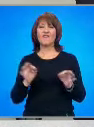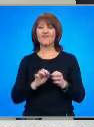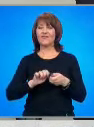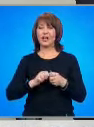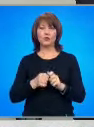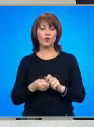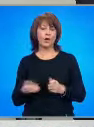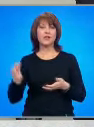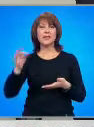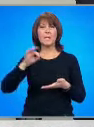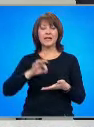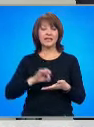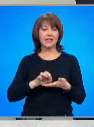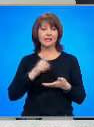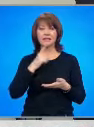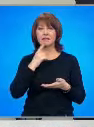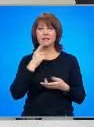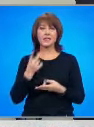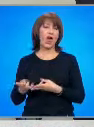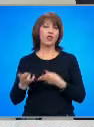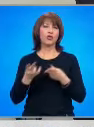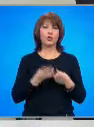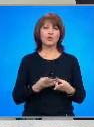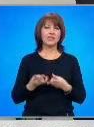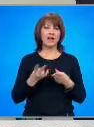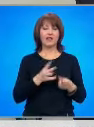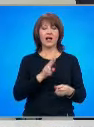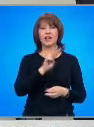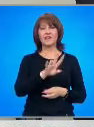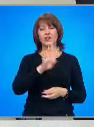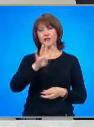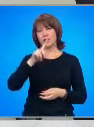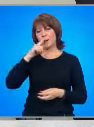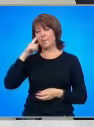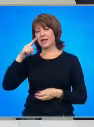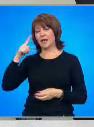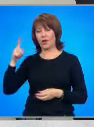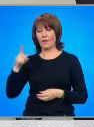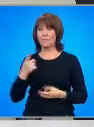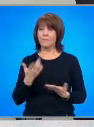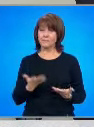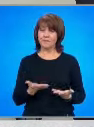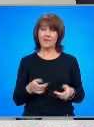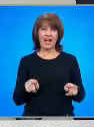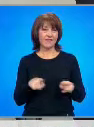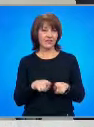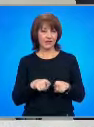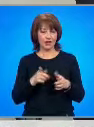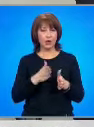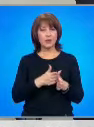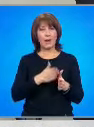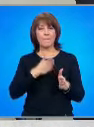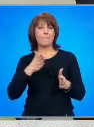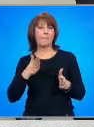пристигнали във връзка с извършени доставки на стойност 24 милиона. Само че в същия този